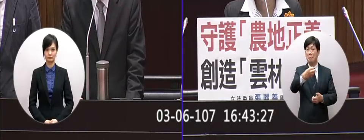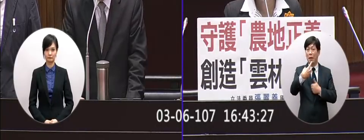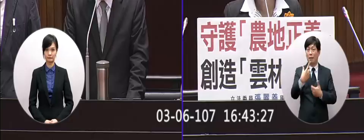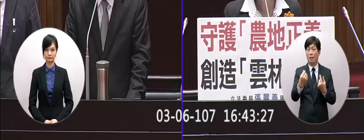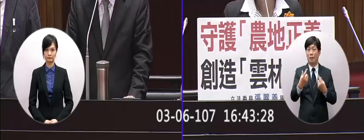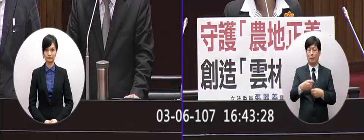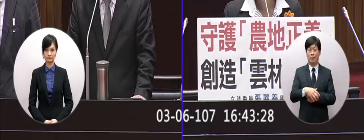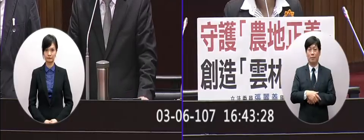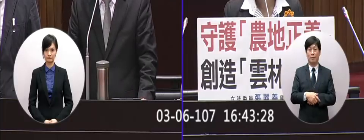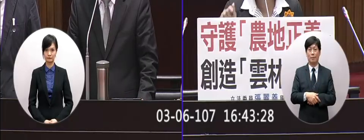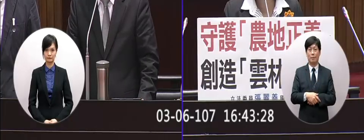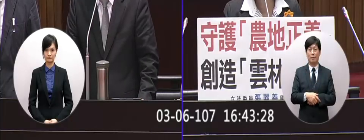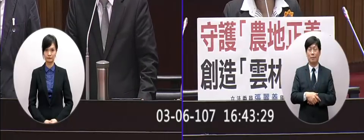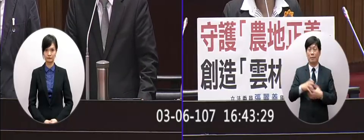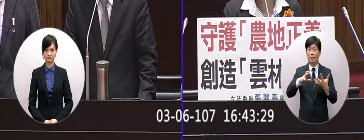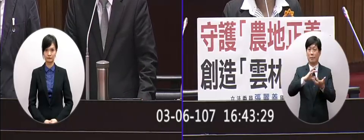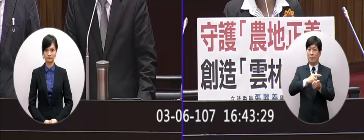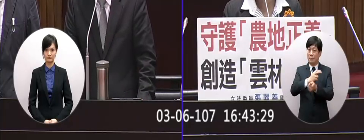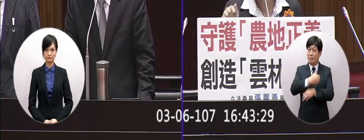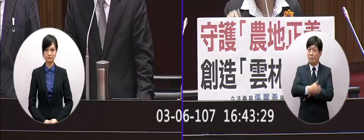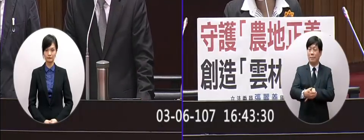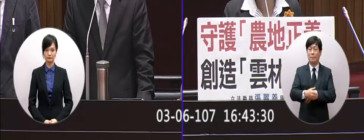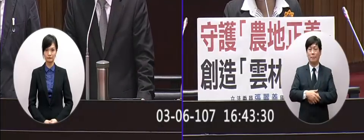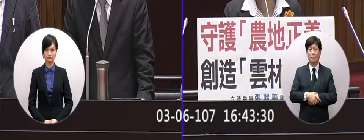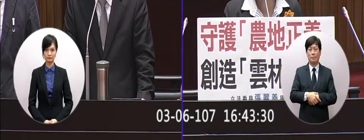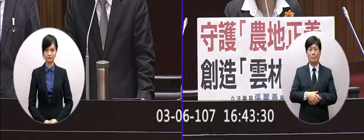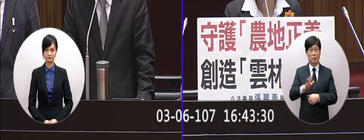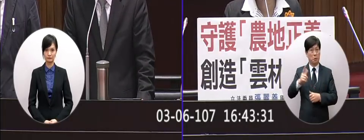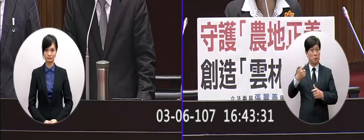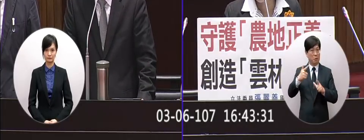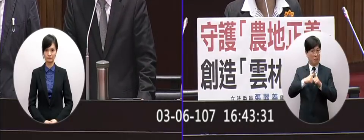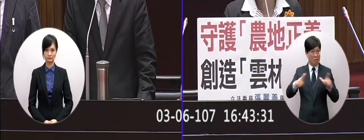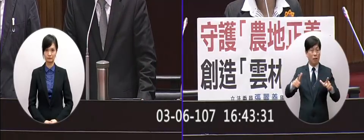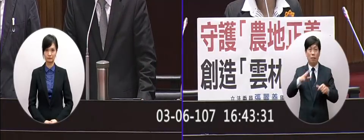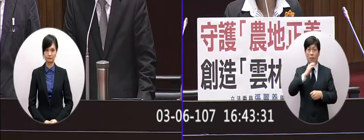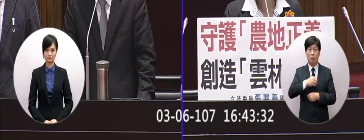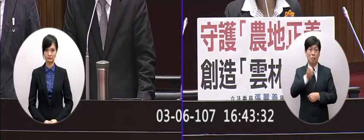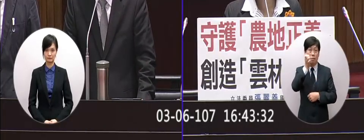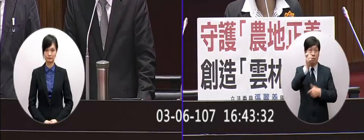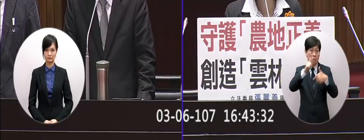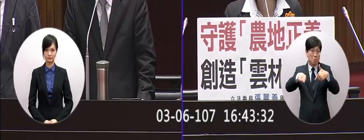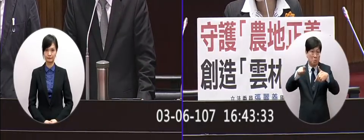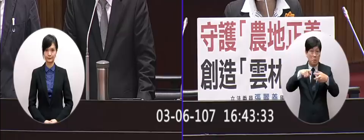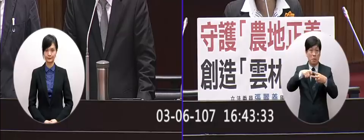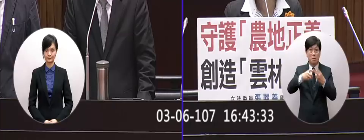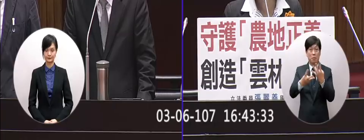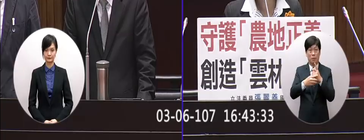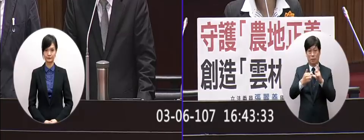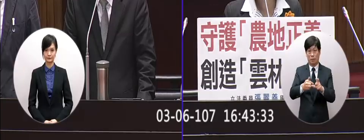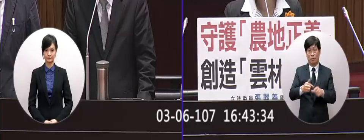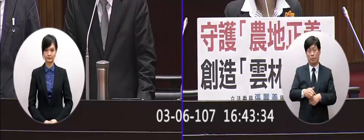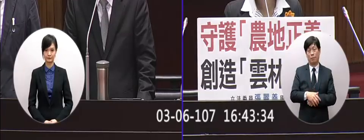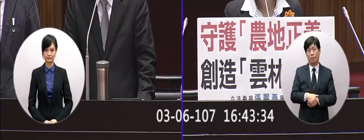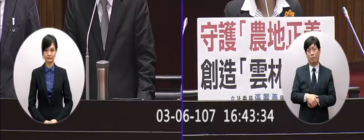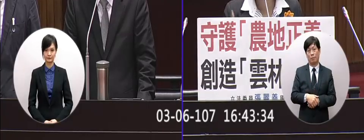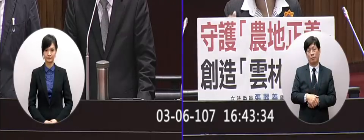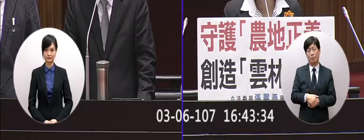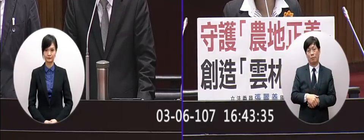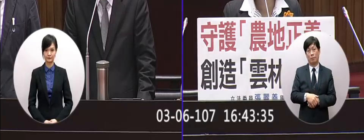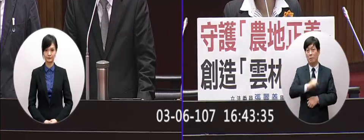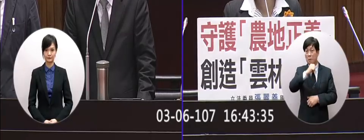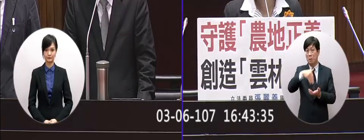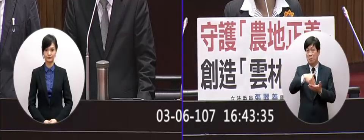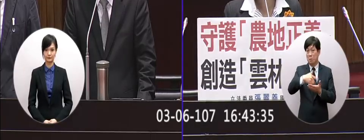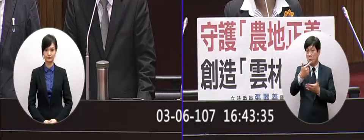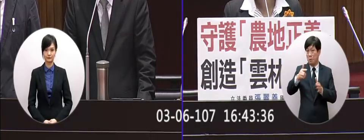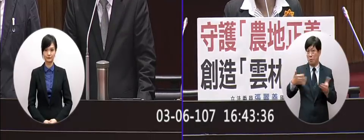讲的，云林县有最大的石化工业区，台塑